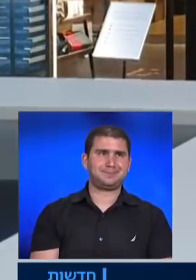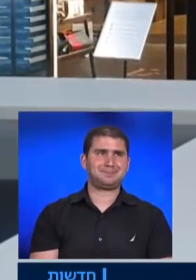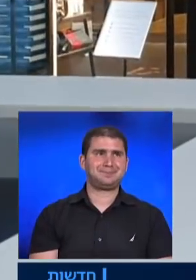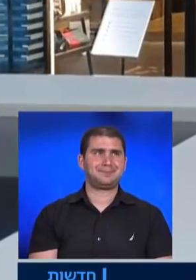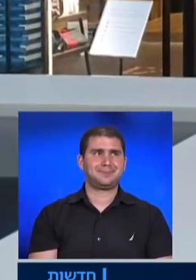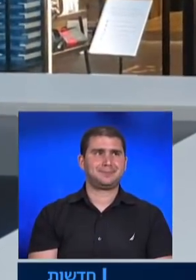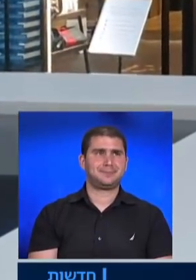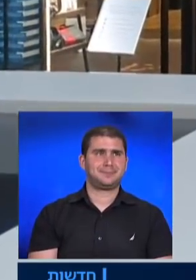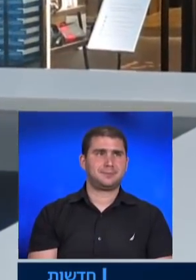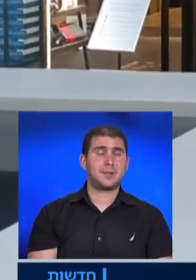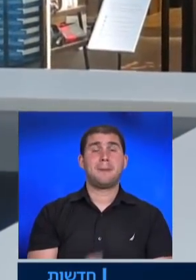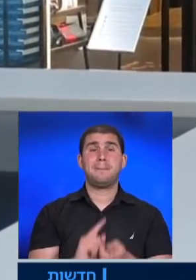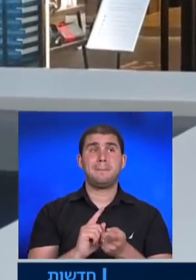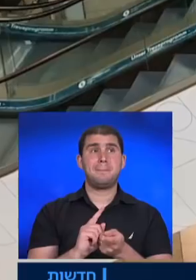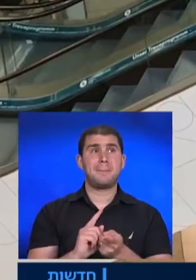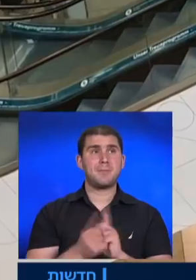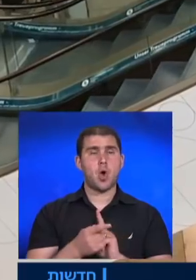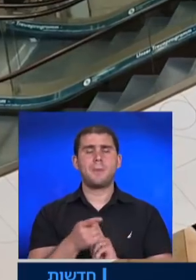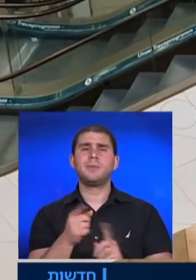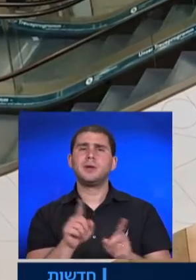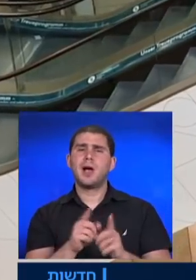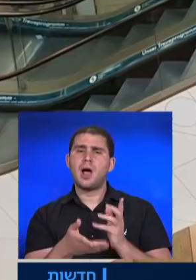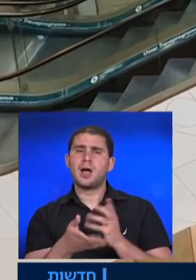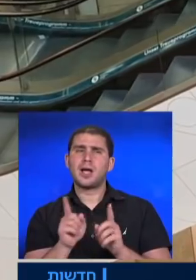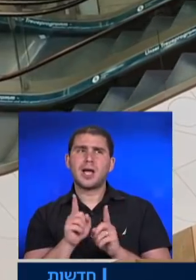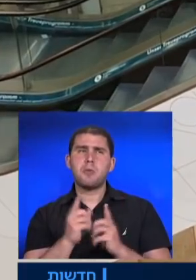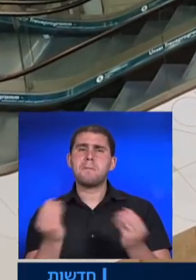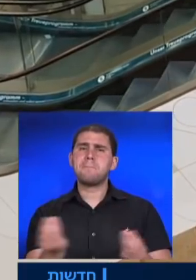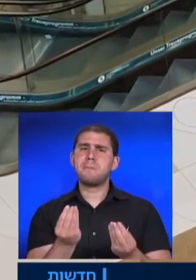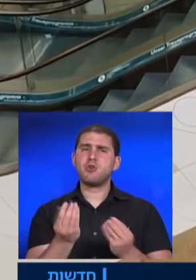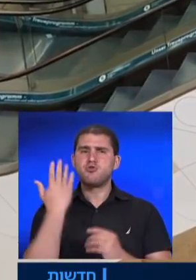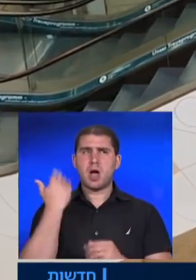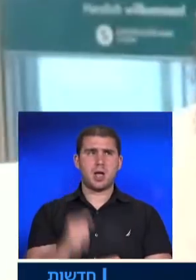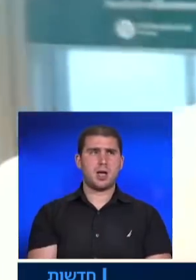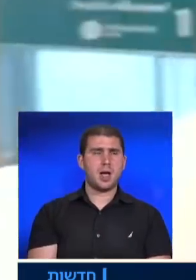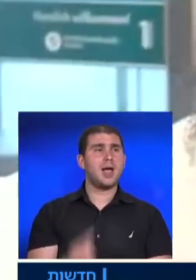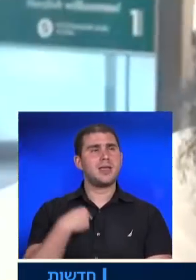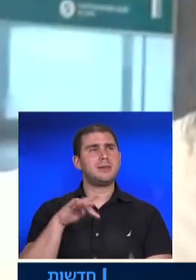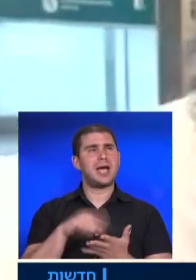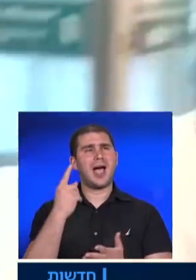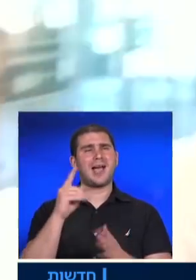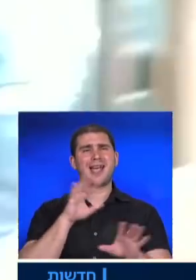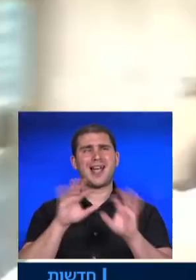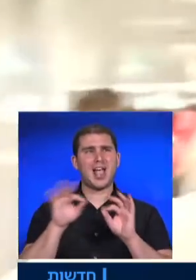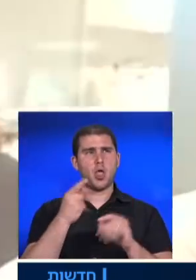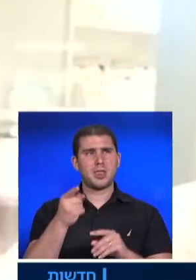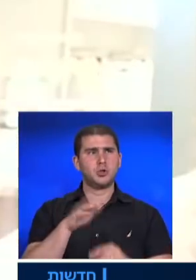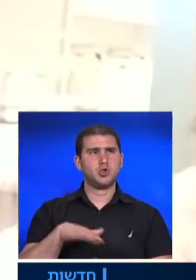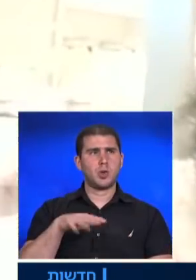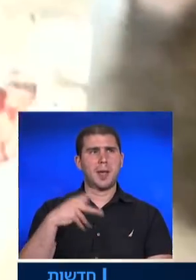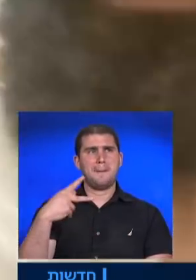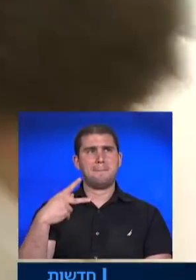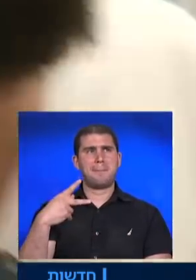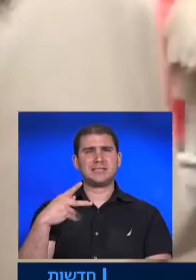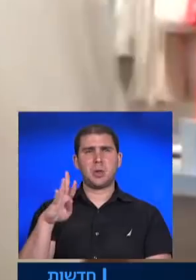ולקומן לציוויליזציה, או לפחות לצל של מה שהיא הייתה. אני נמצא באחד הקניונים בשכונת פרנצלאוברג, אפשר